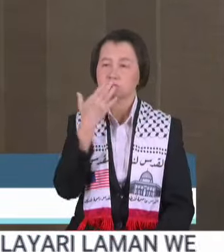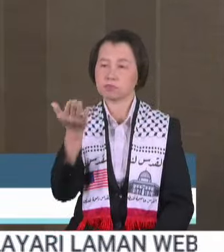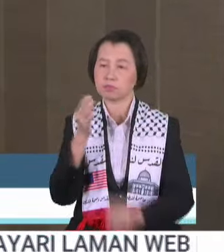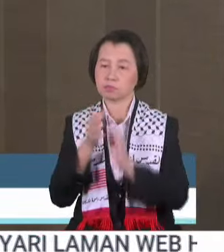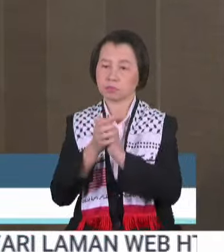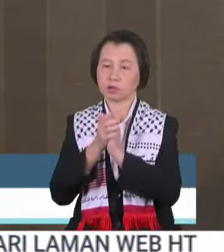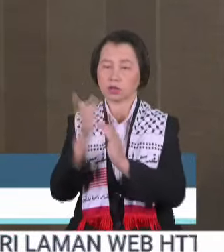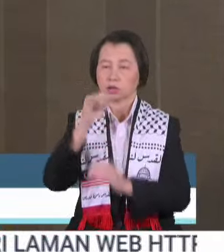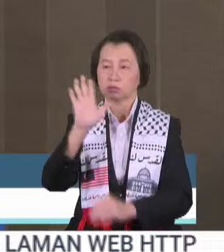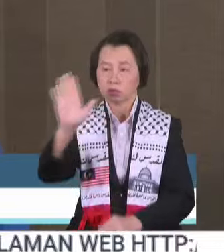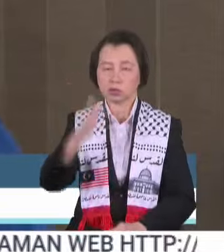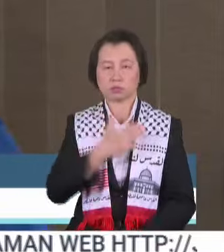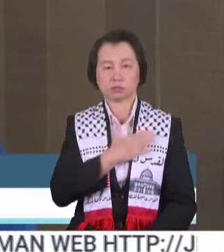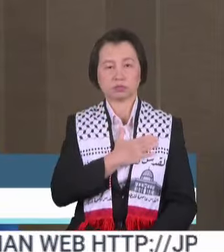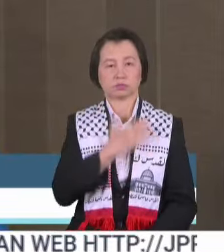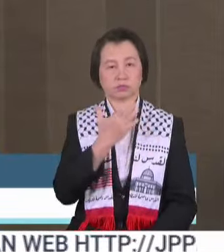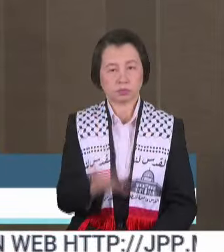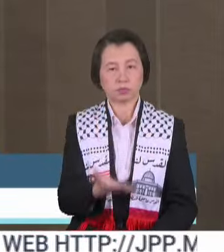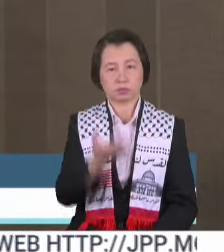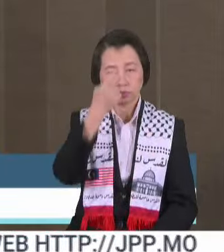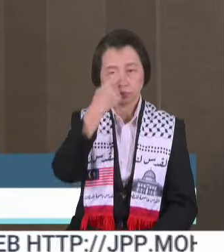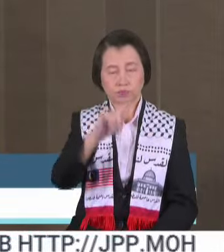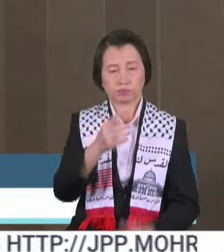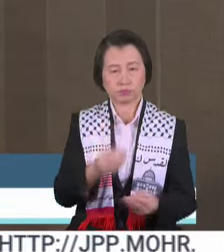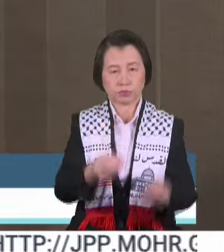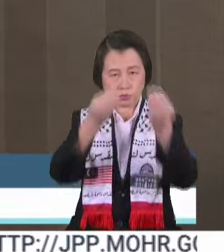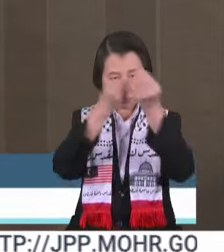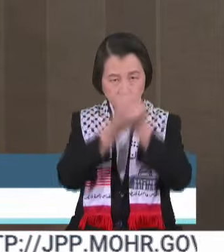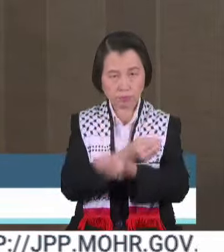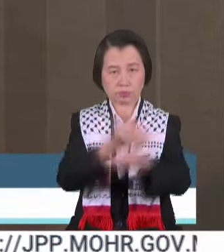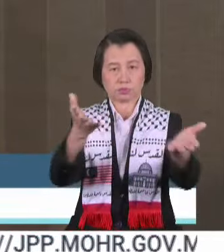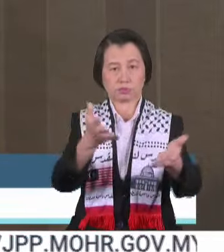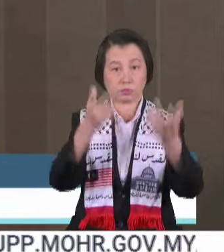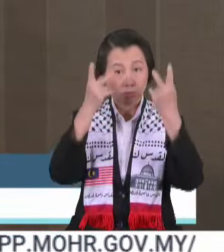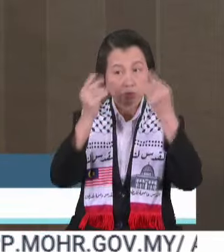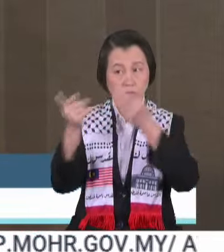kerana komitmen dan iktizam beliau untuk mengumumkan